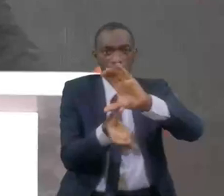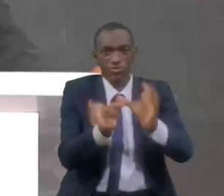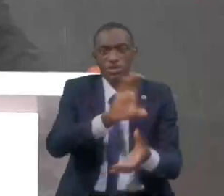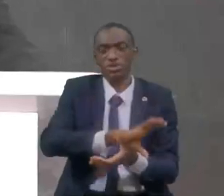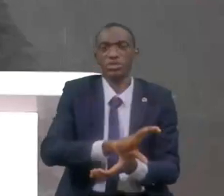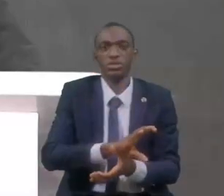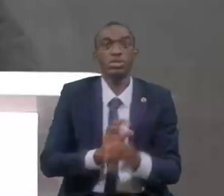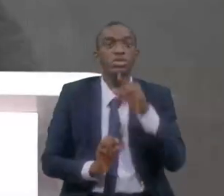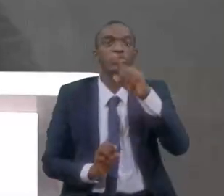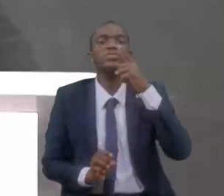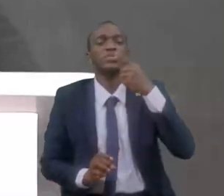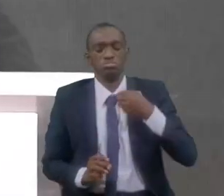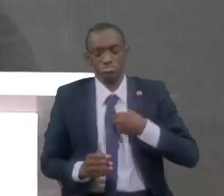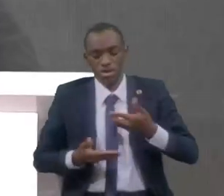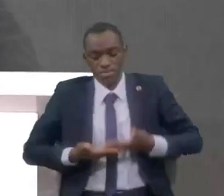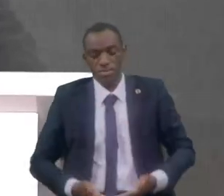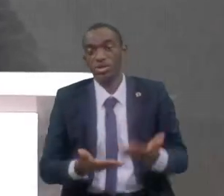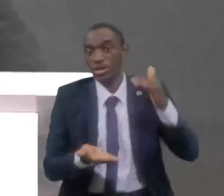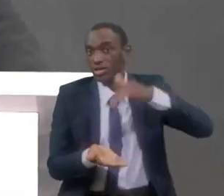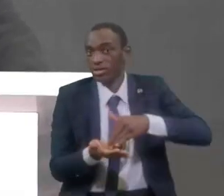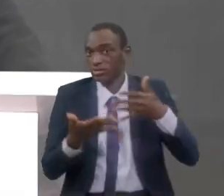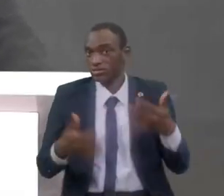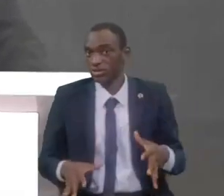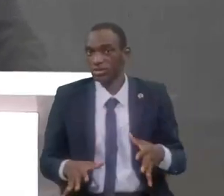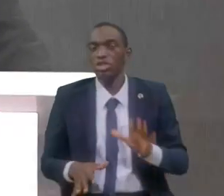La conversion transformatrice. Tu dis que tu es né de nouveau.